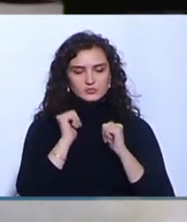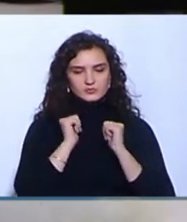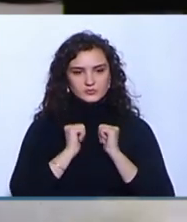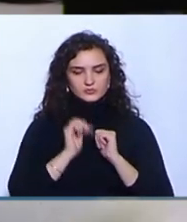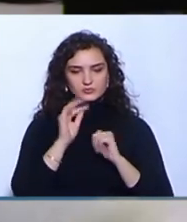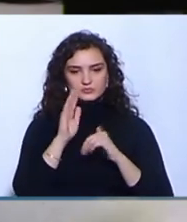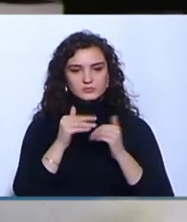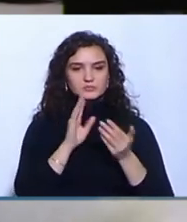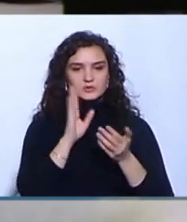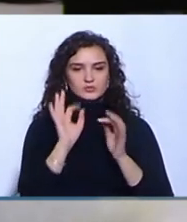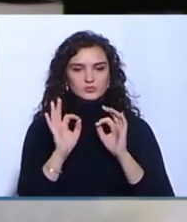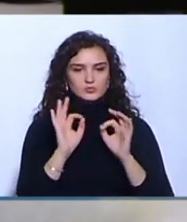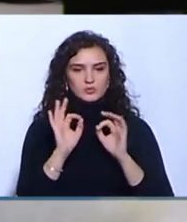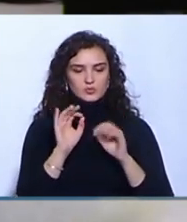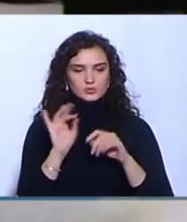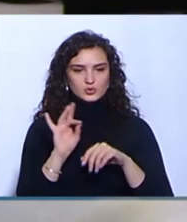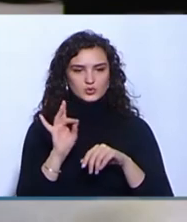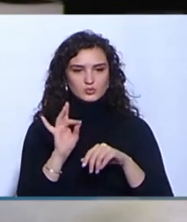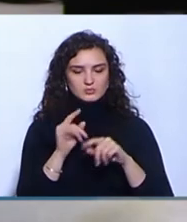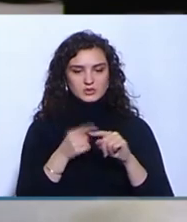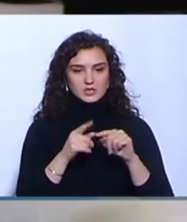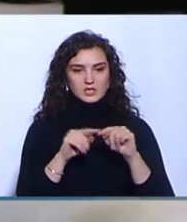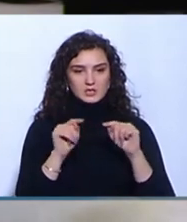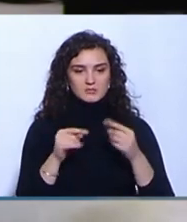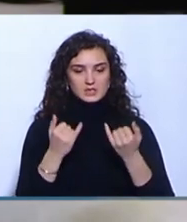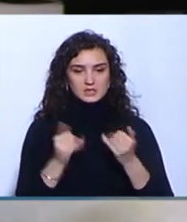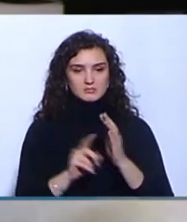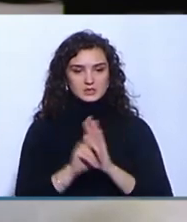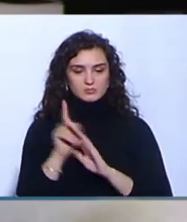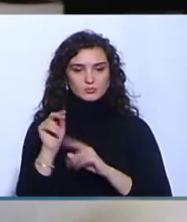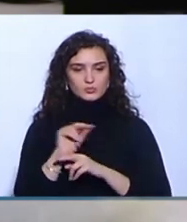დილას ჩვეულებრივი ნორმალური ზომის არის კიდური. ამ